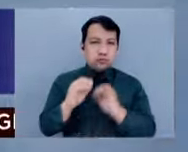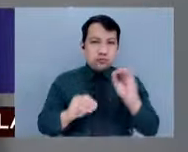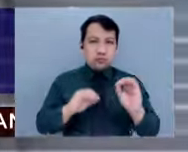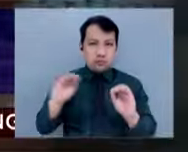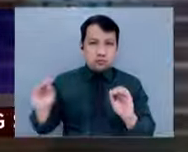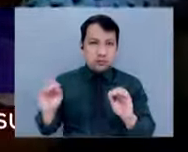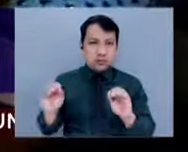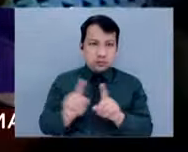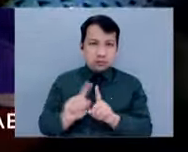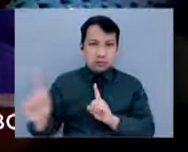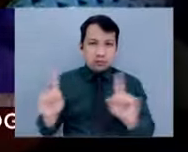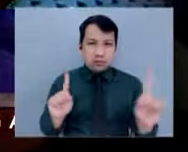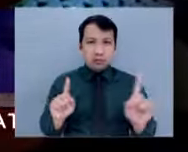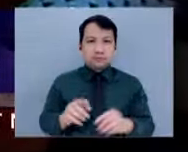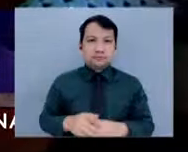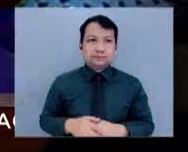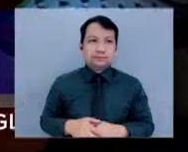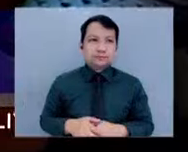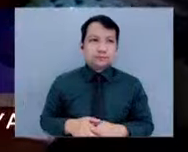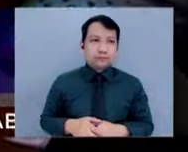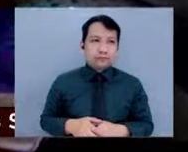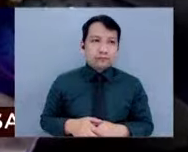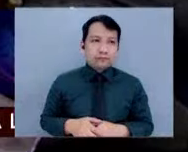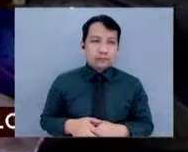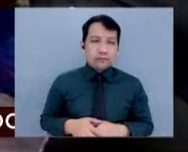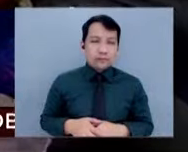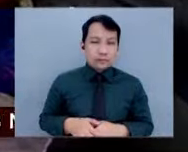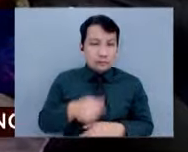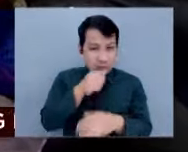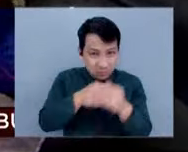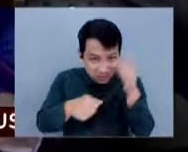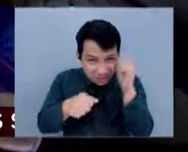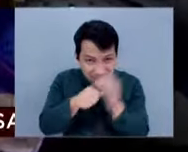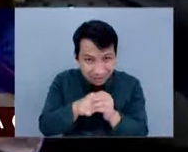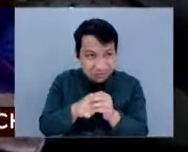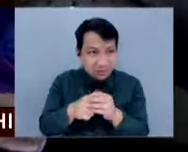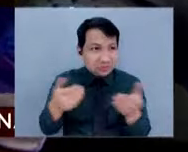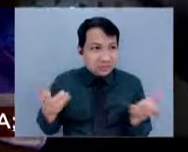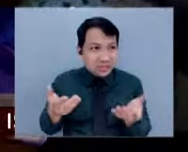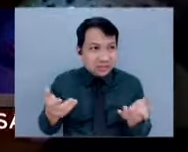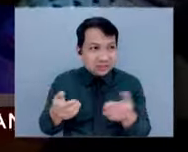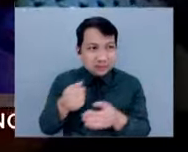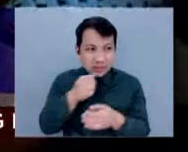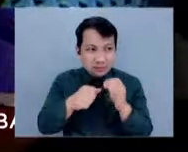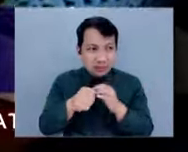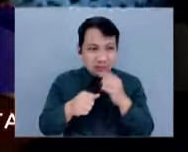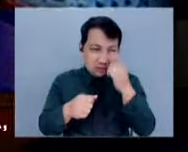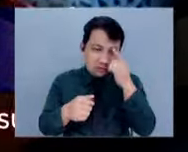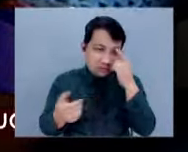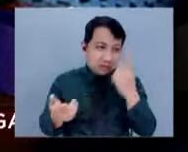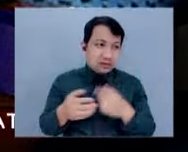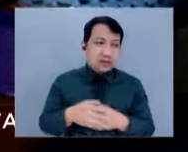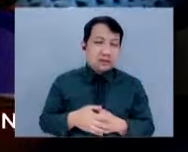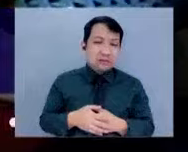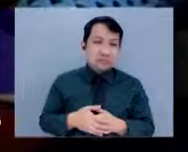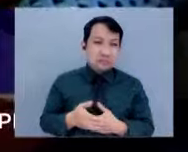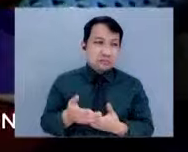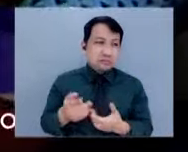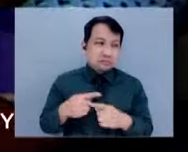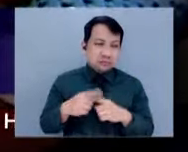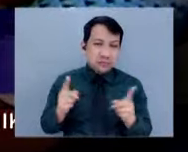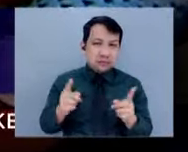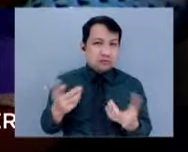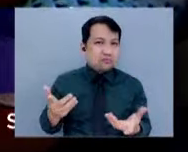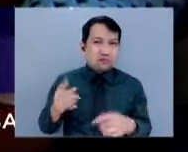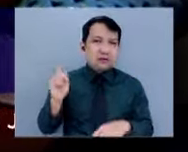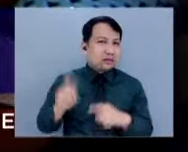pulasan. Nag-cover na talaga kami kung saan pa kayong pwede mag-cover. Kaso